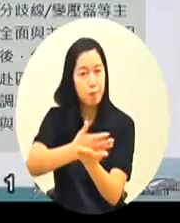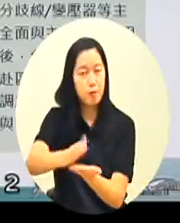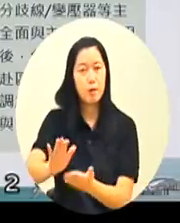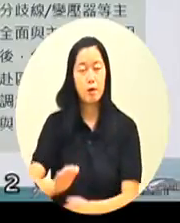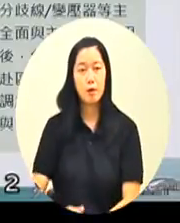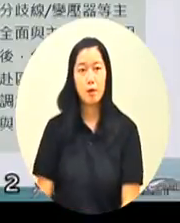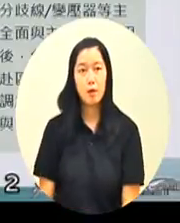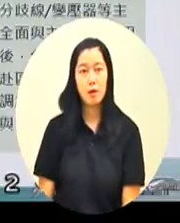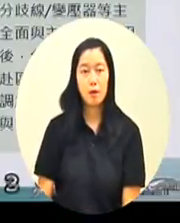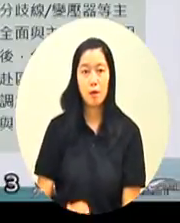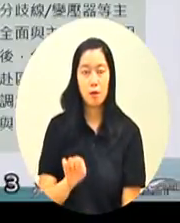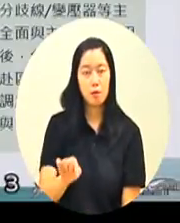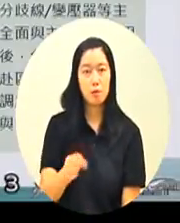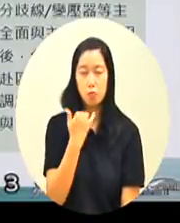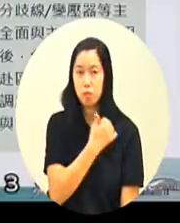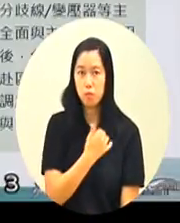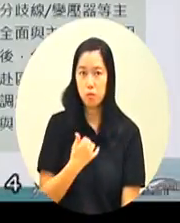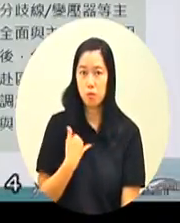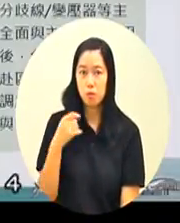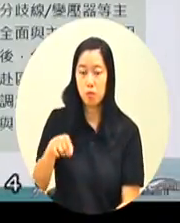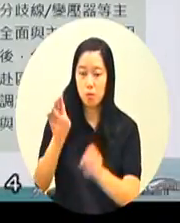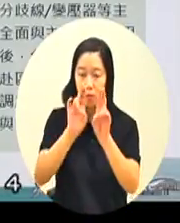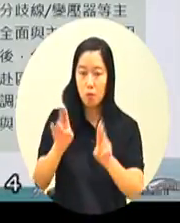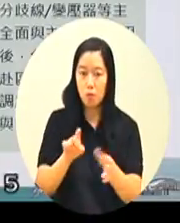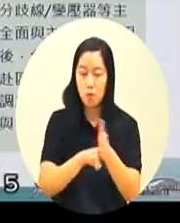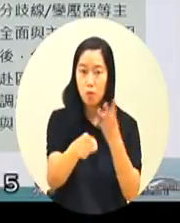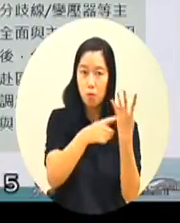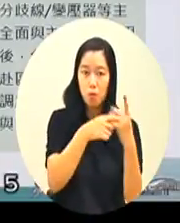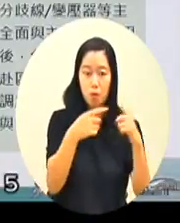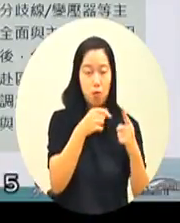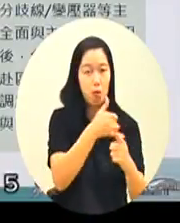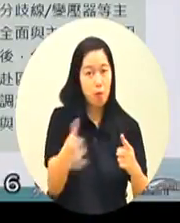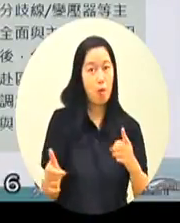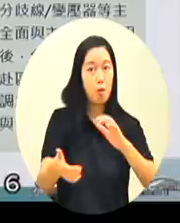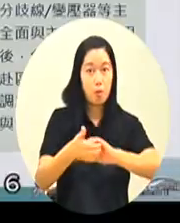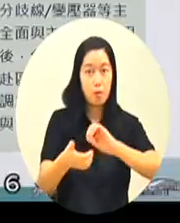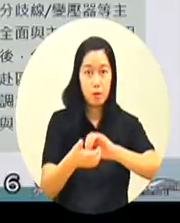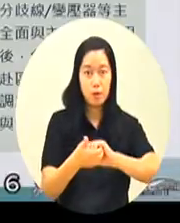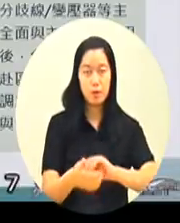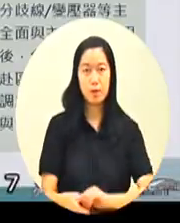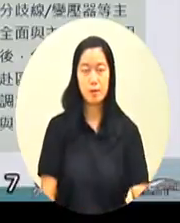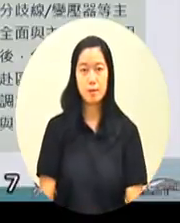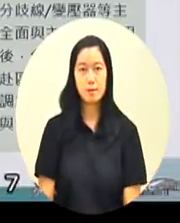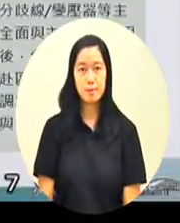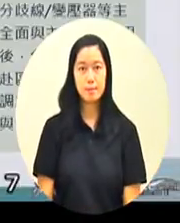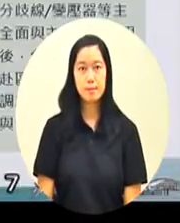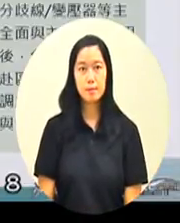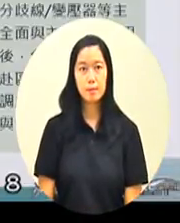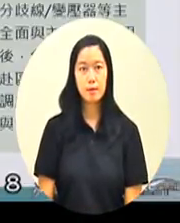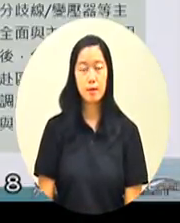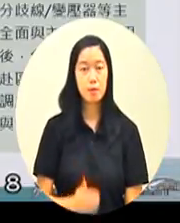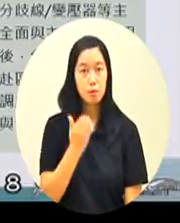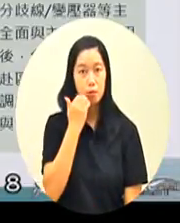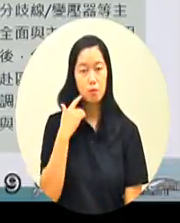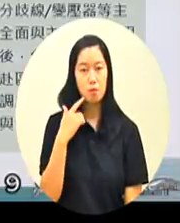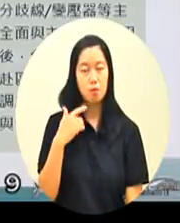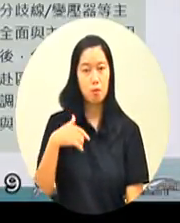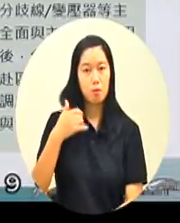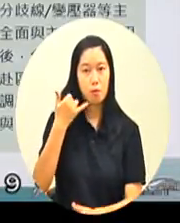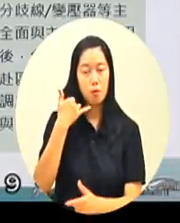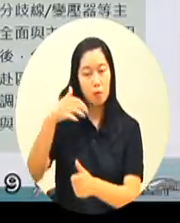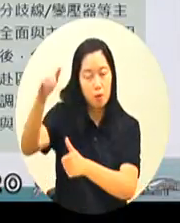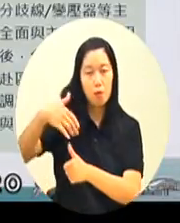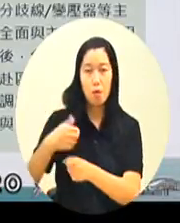排除，事实上不见得需要用电的专业人员来做，供电的专业人员来做排除。那如果也协调来做排除的